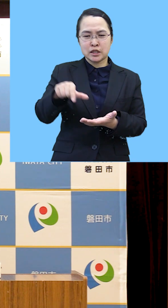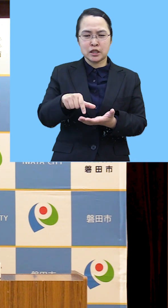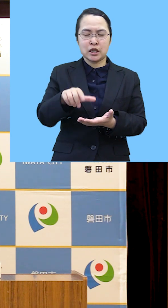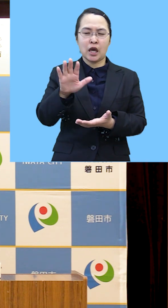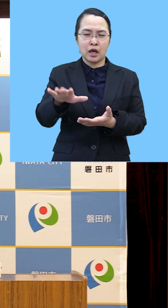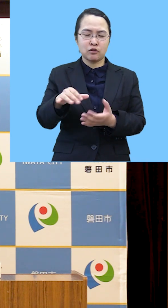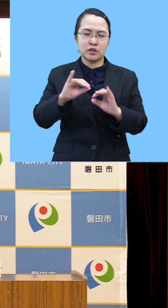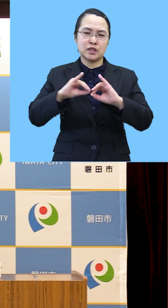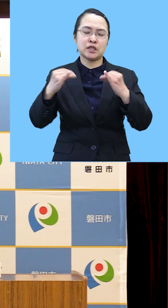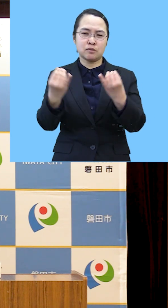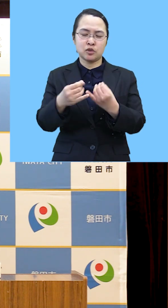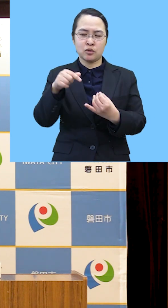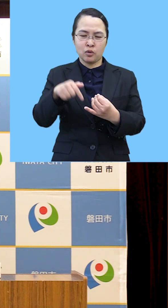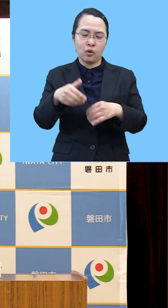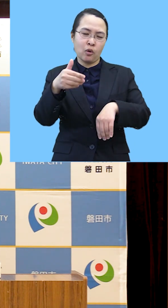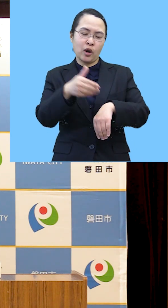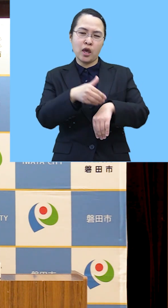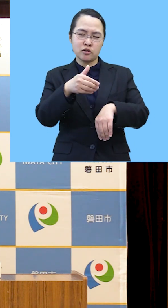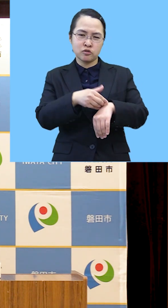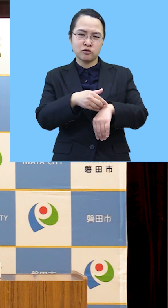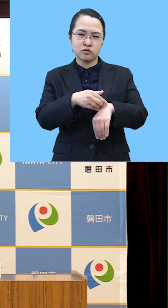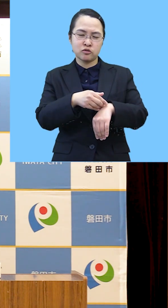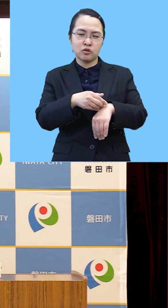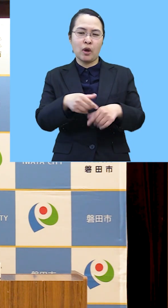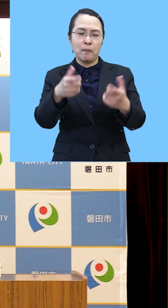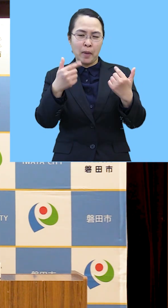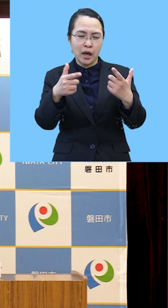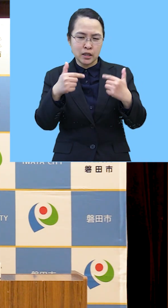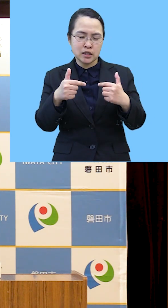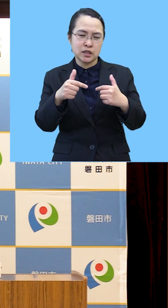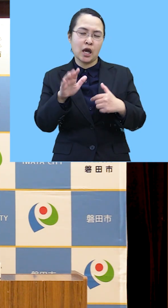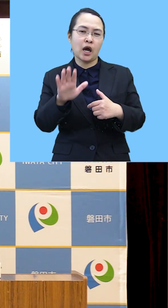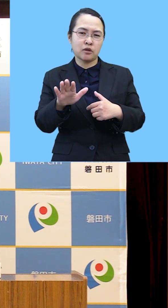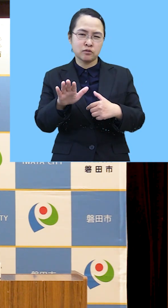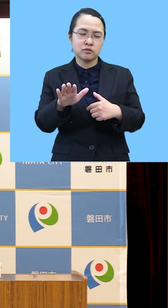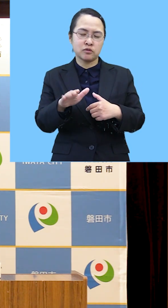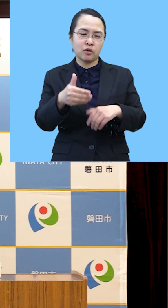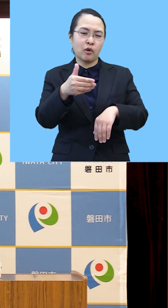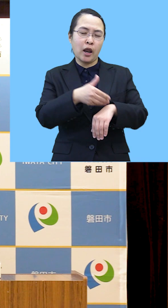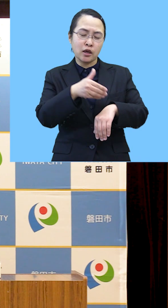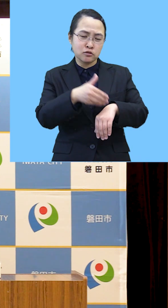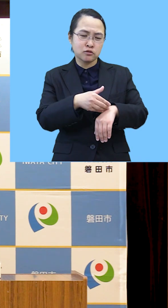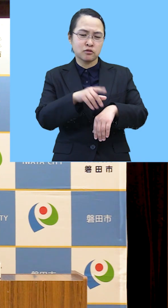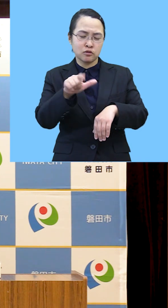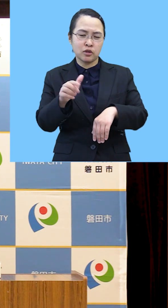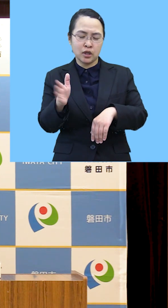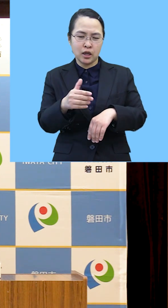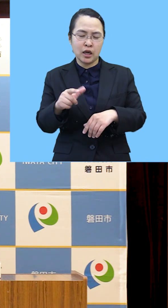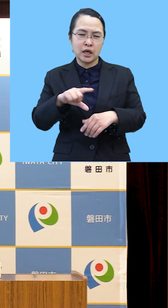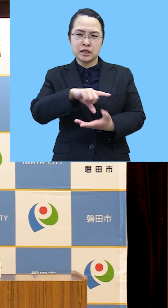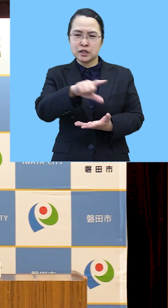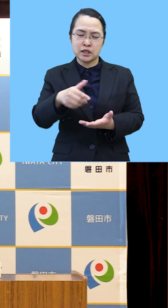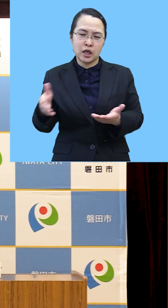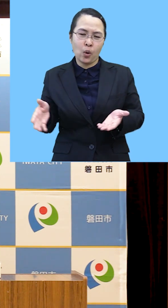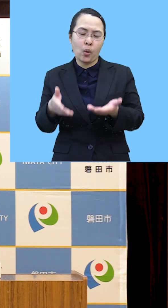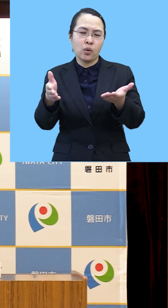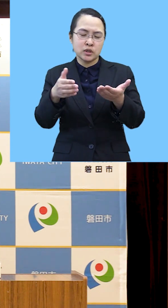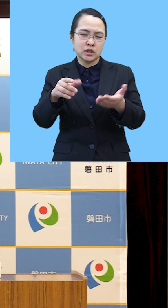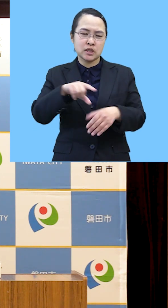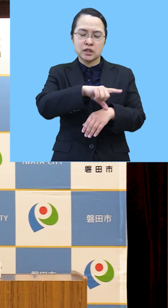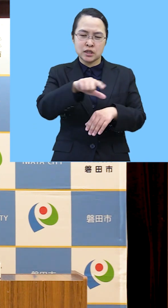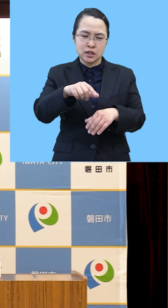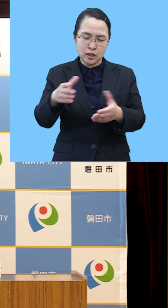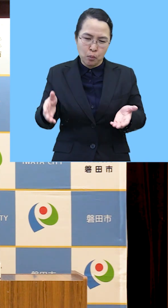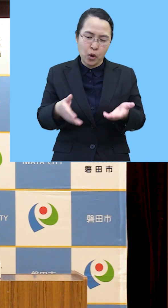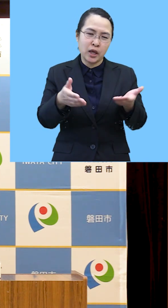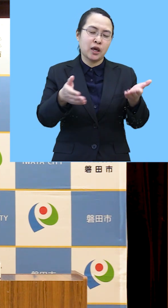ームということで、この練習のは毎日のようにやってるわけですから、この練習の時から地域おこしというか地域のムードが盛り